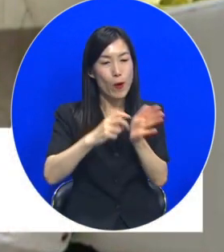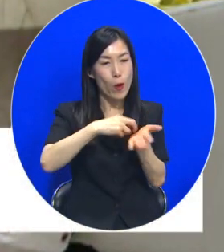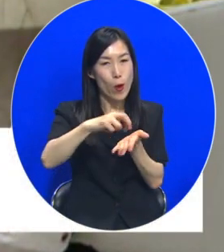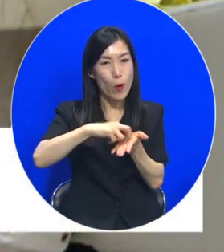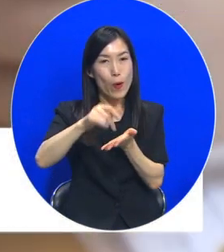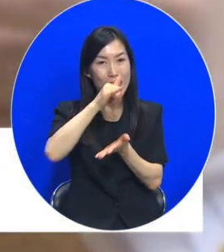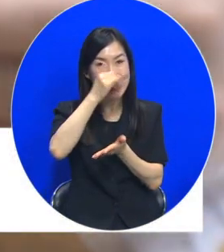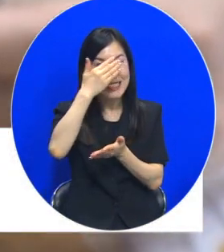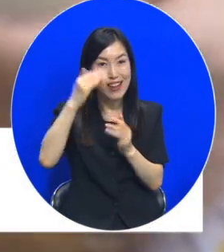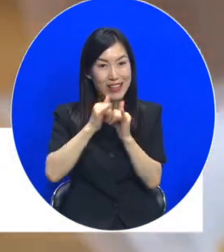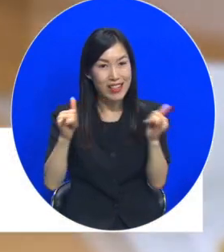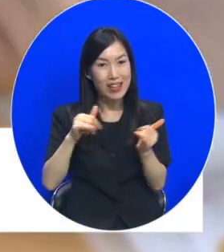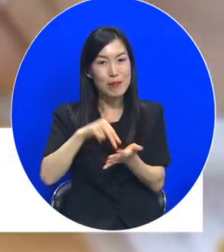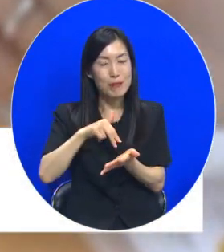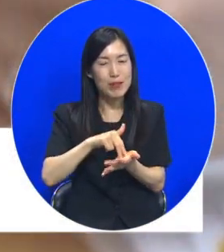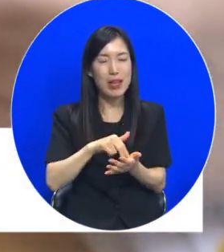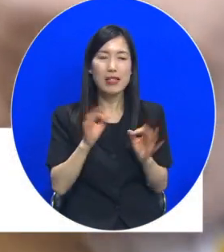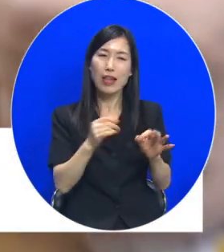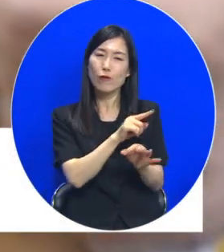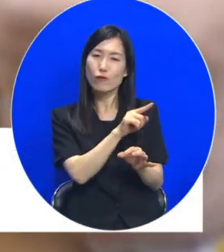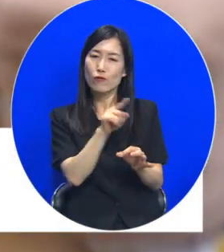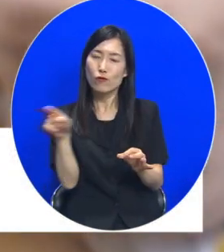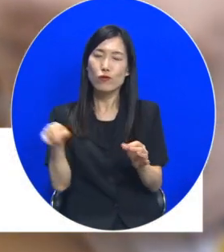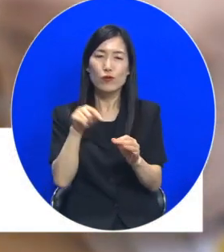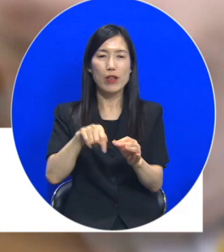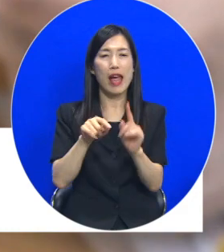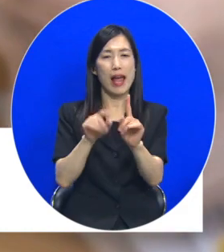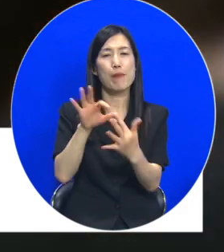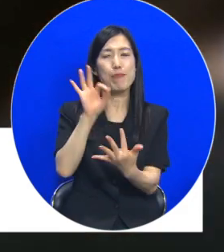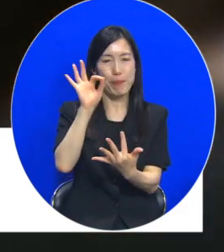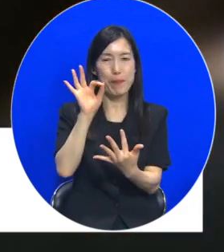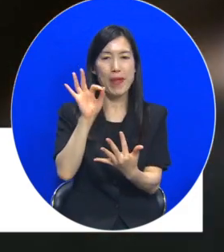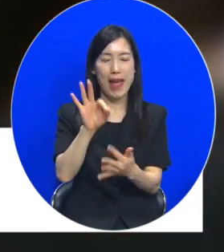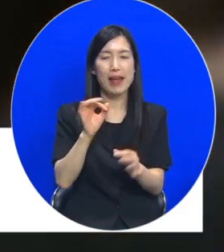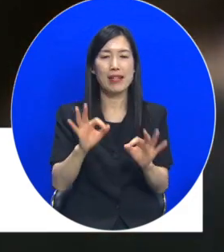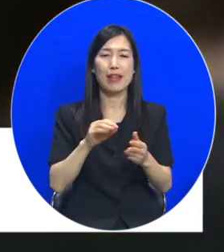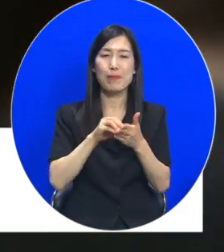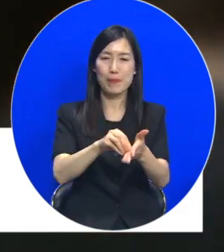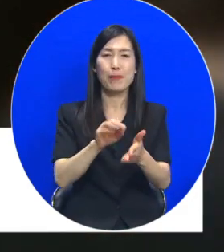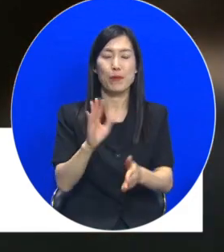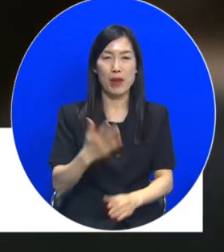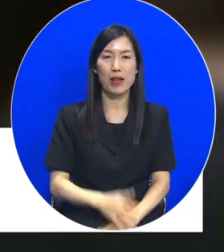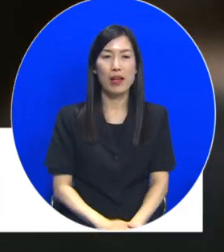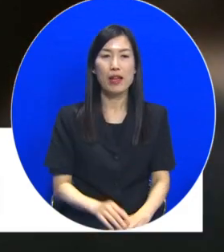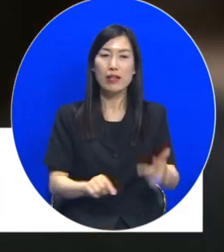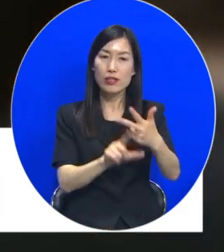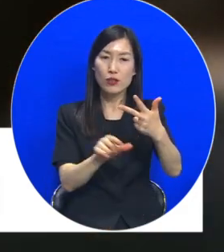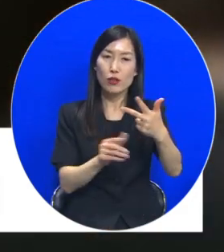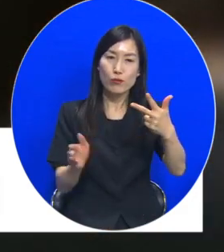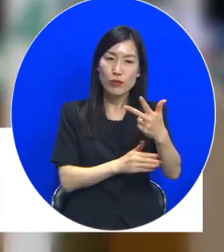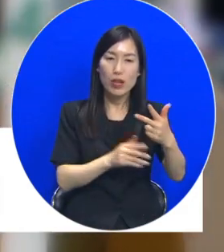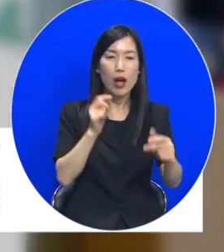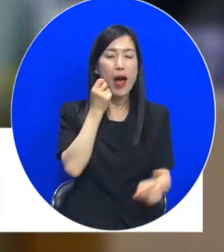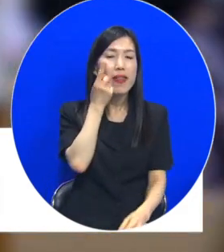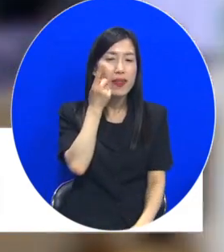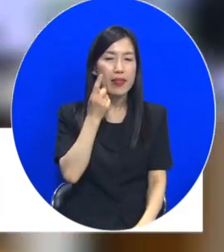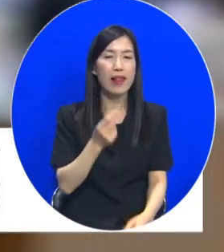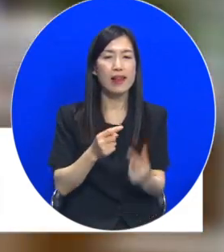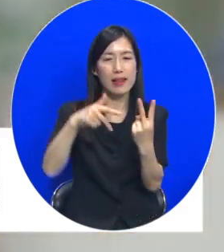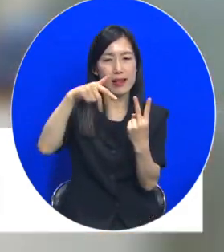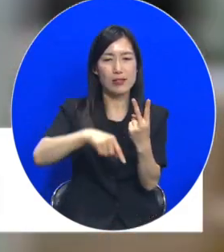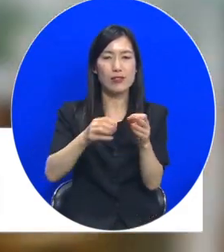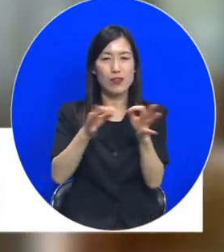21일 사이에 하나의 계좌를 개설할 수 있습니다 7월부터는 매월 2주간 가입신청 기간이 운영됩니다